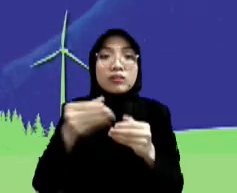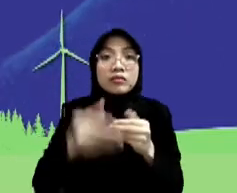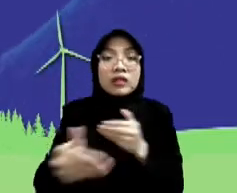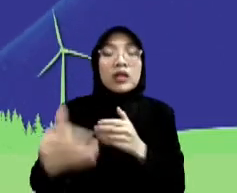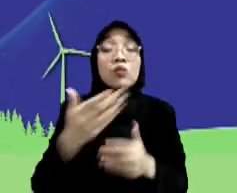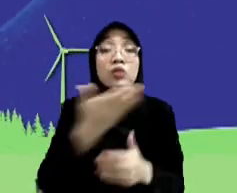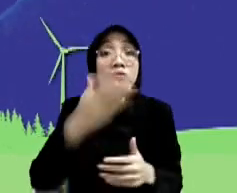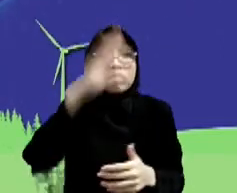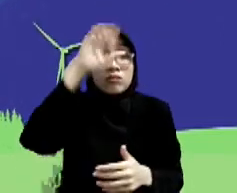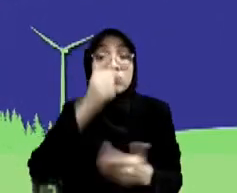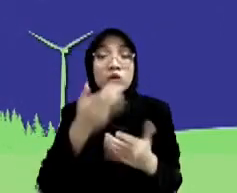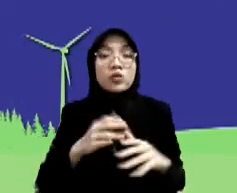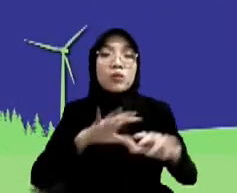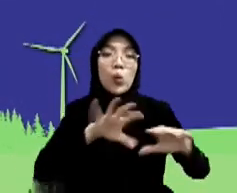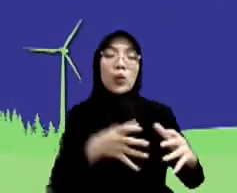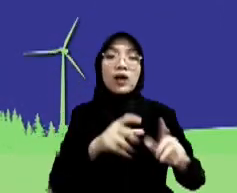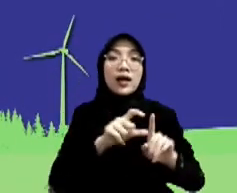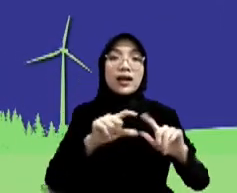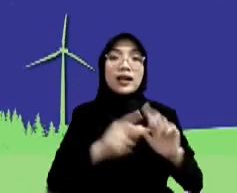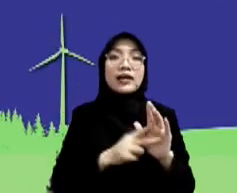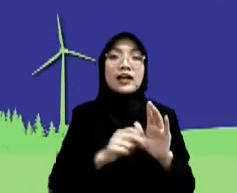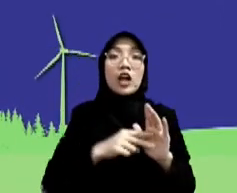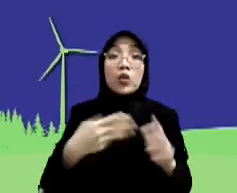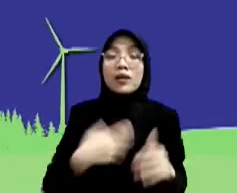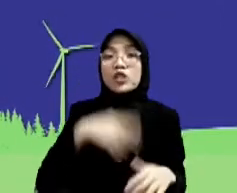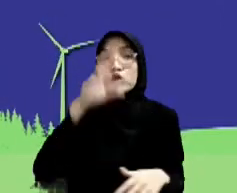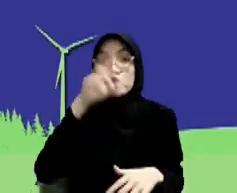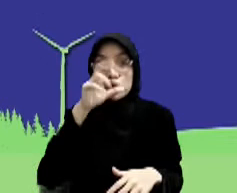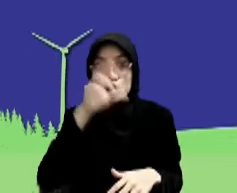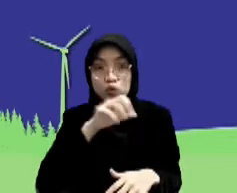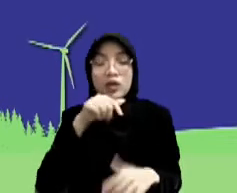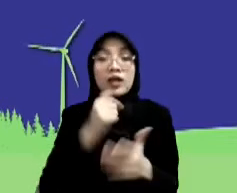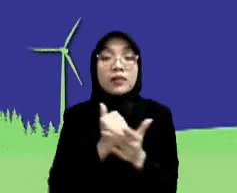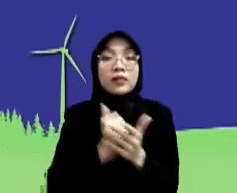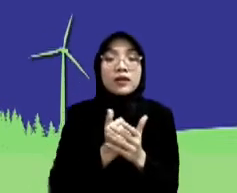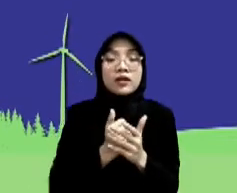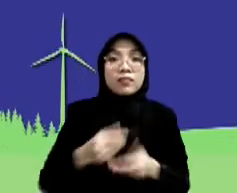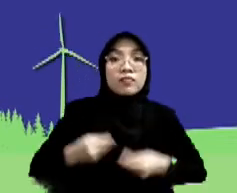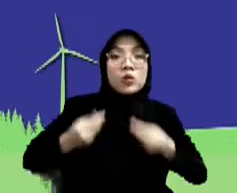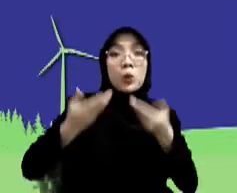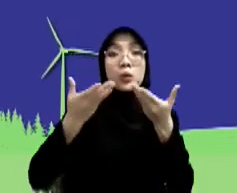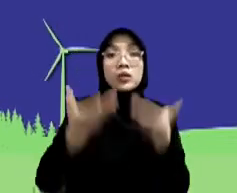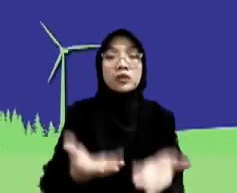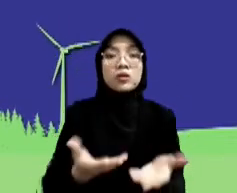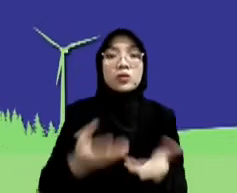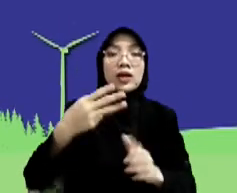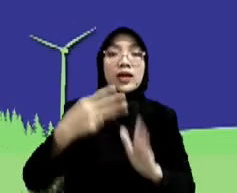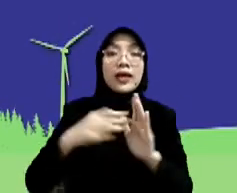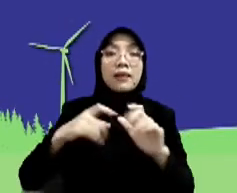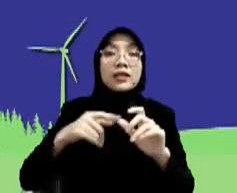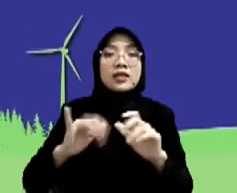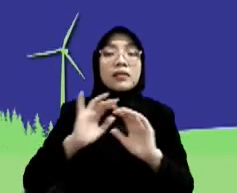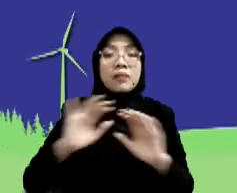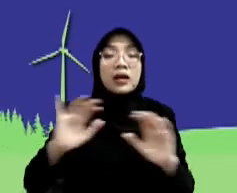juga tahu kalau misalnya salah satu produk Danon itu kan susu ya Dan Dan ini juga dikontribusikan eh apa emisinya itu banyak sekali